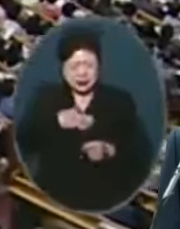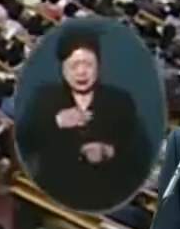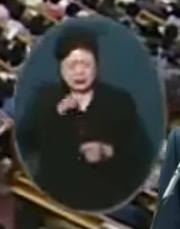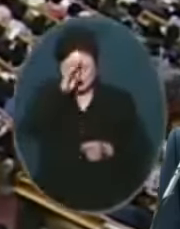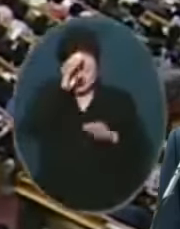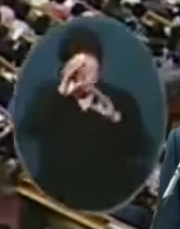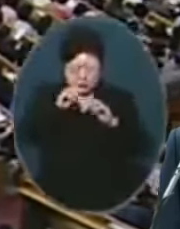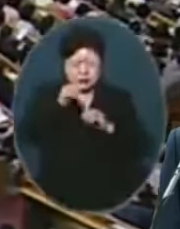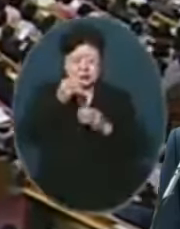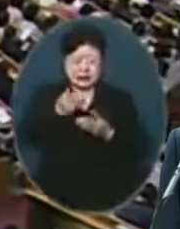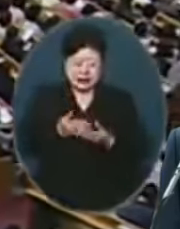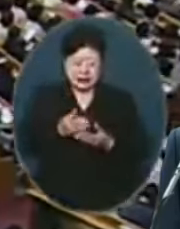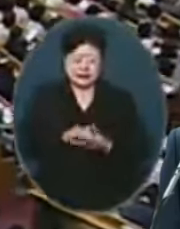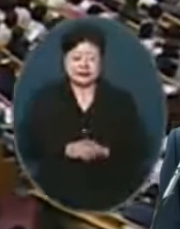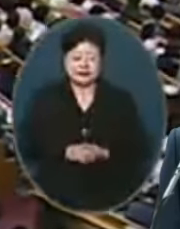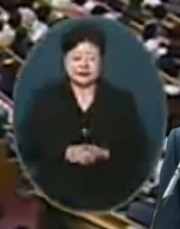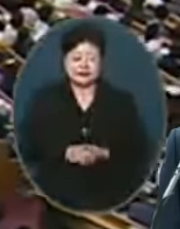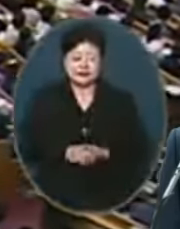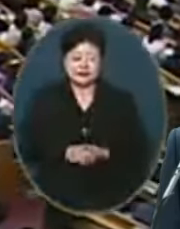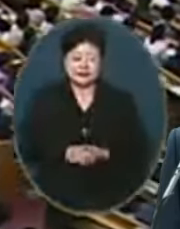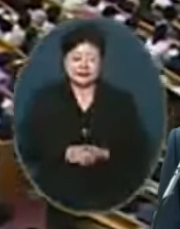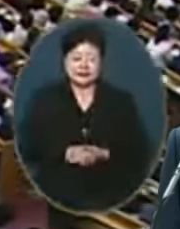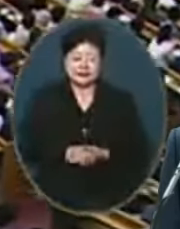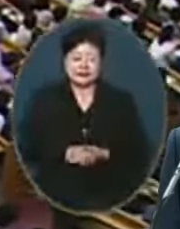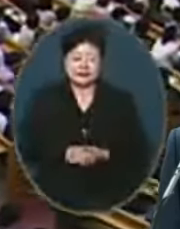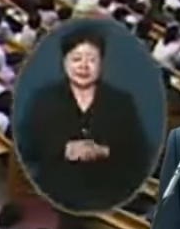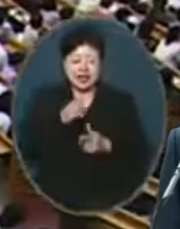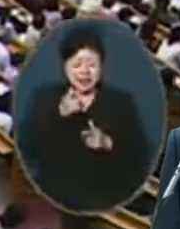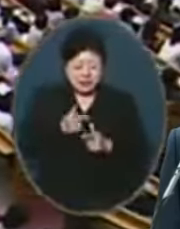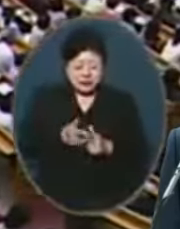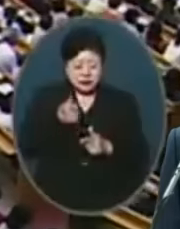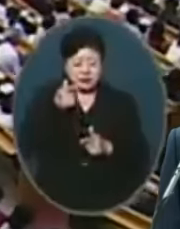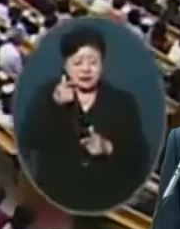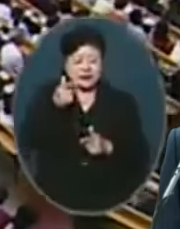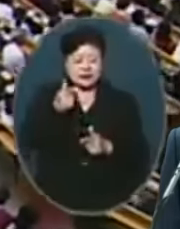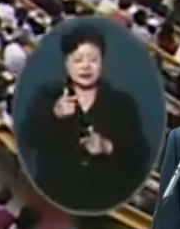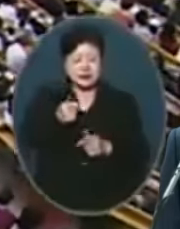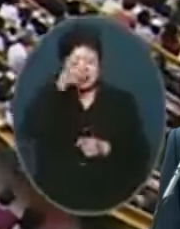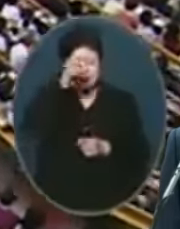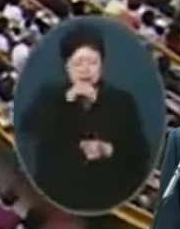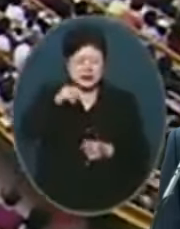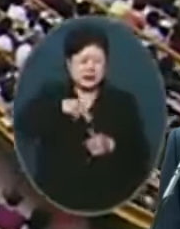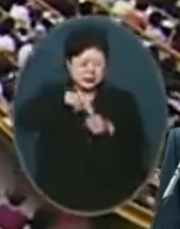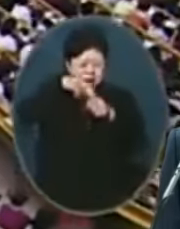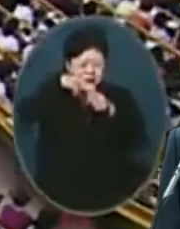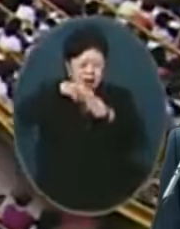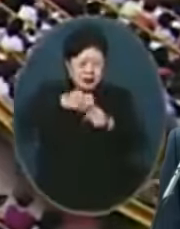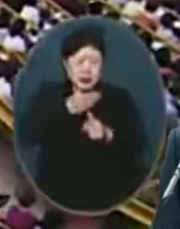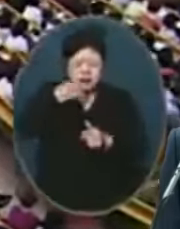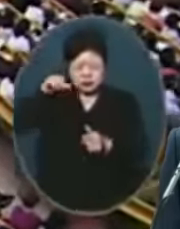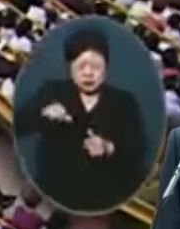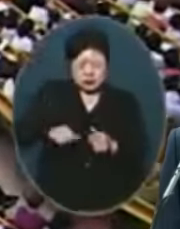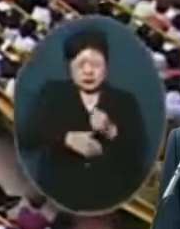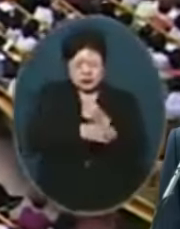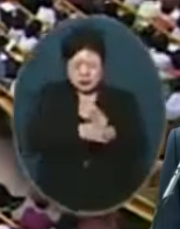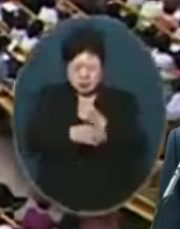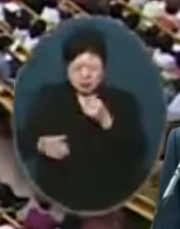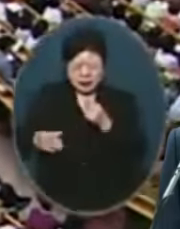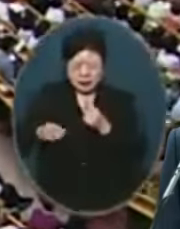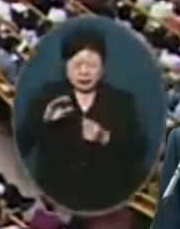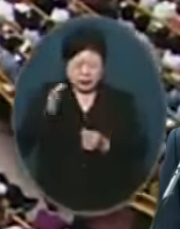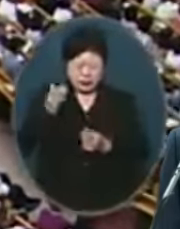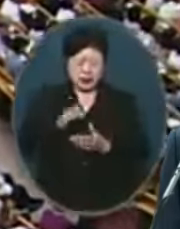나는 병고침을 받은 사람이 되었다. 예수님이 십자가에 매달림으로 저주에서